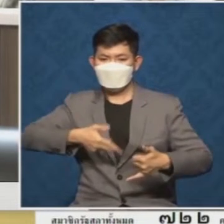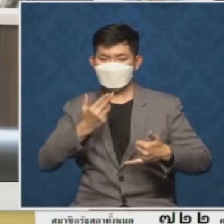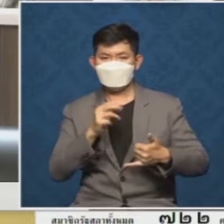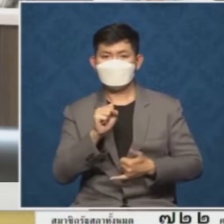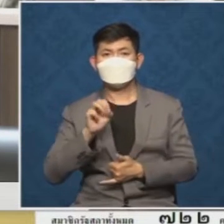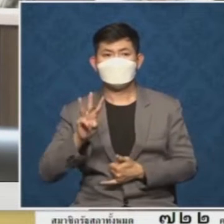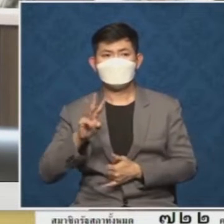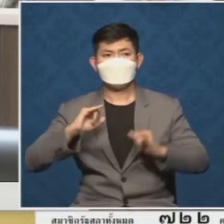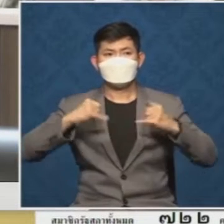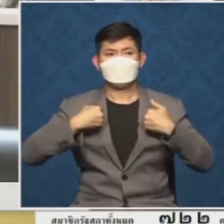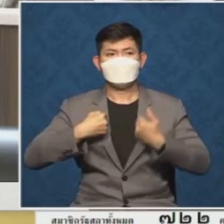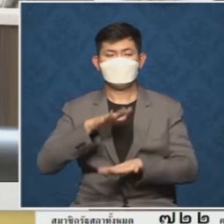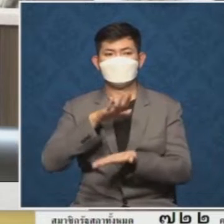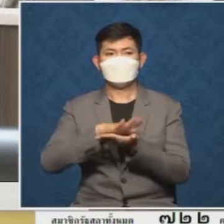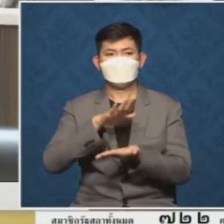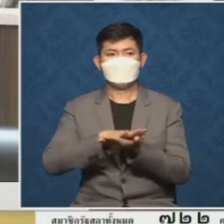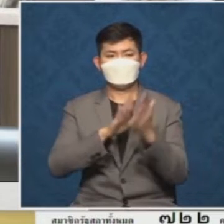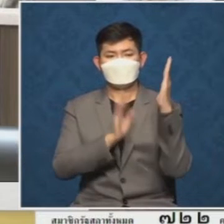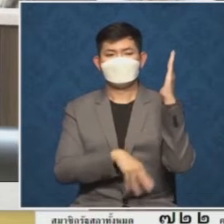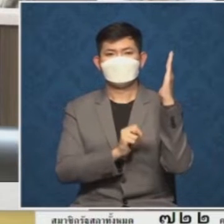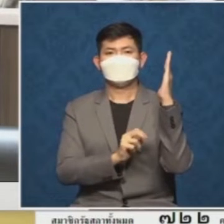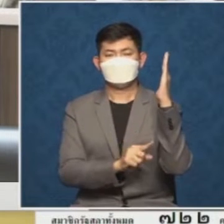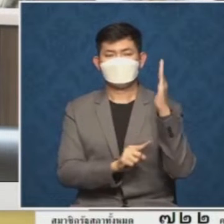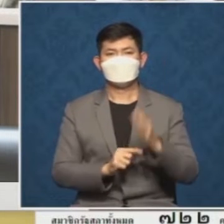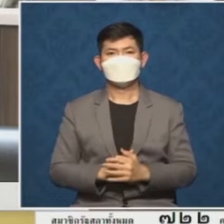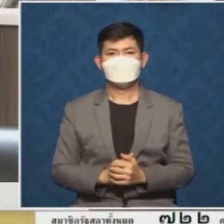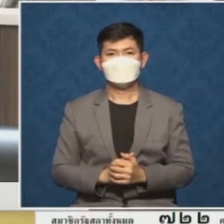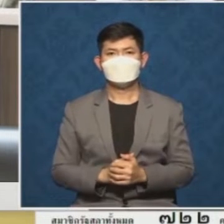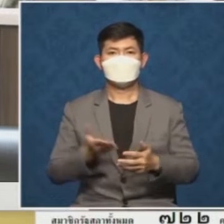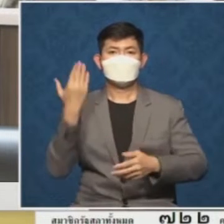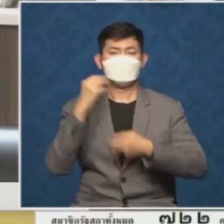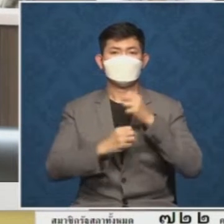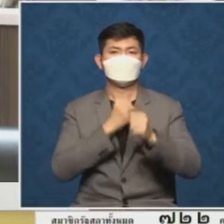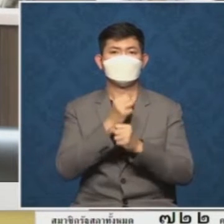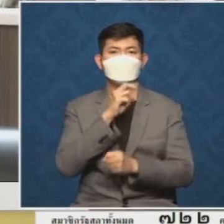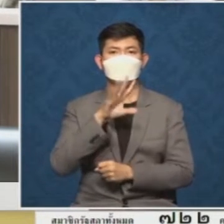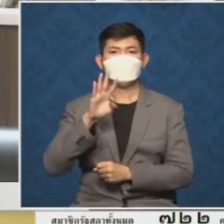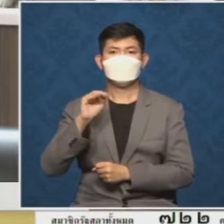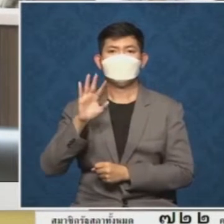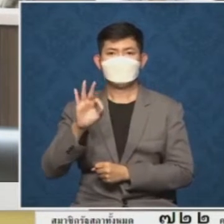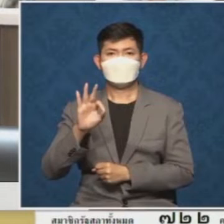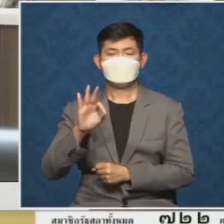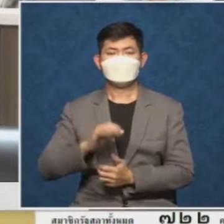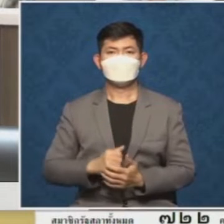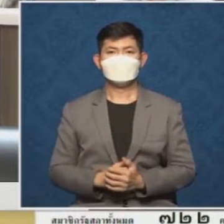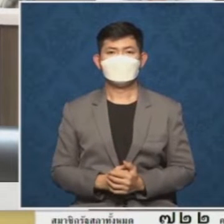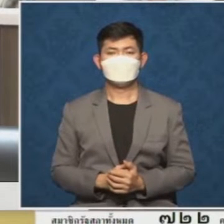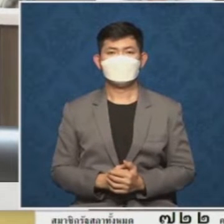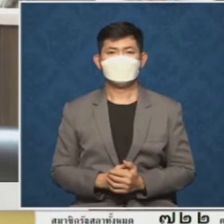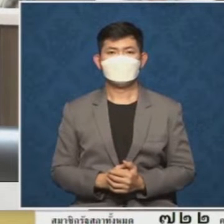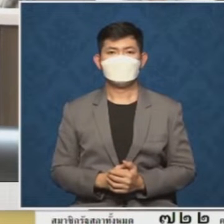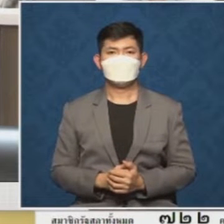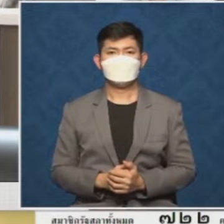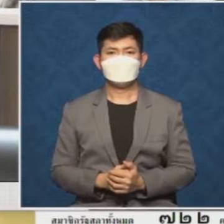ของโรงเรียนดารุสสลามอำเภอระแงะจังหวัดนราธิวาสตั้งแต่ปีพ.ศ. 2549ดำเนินก